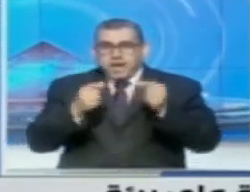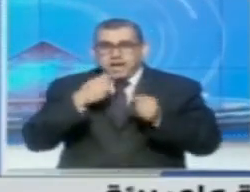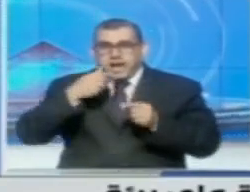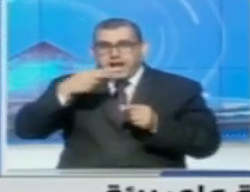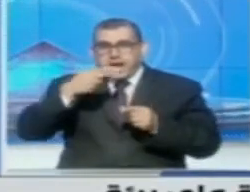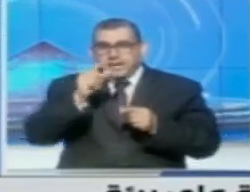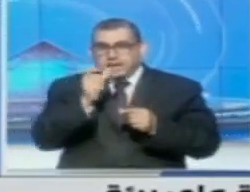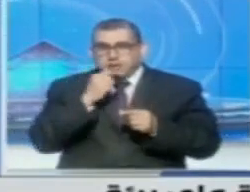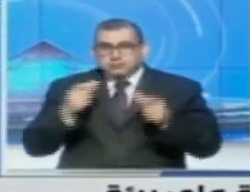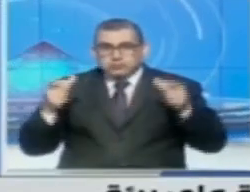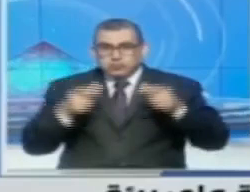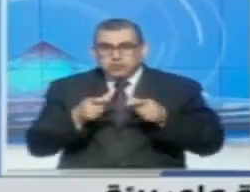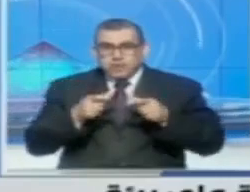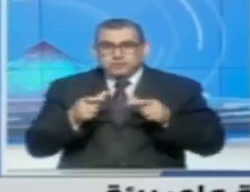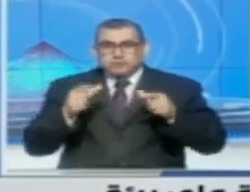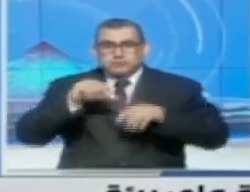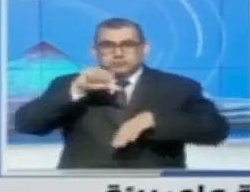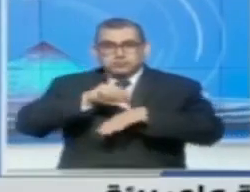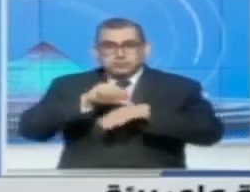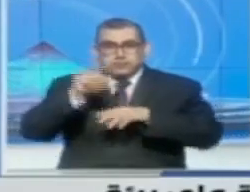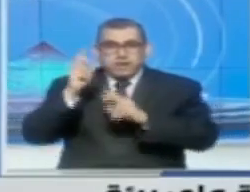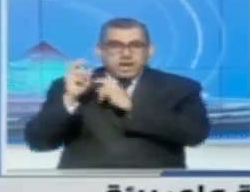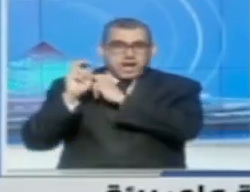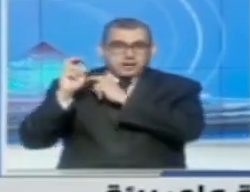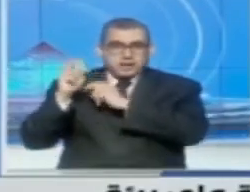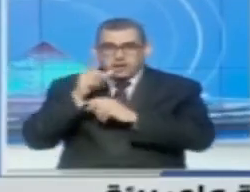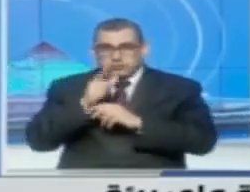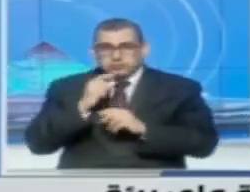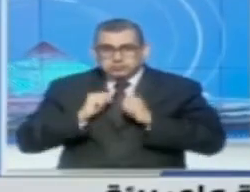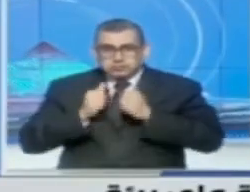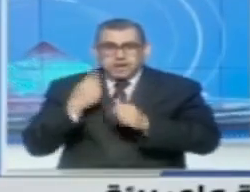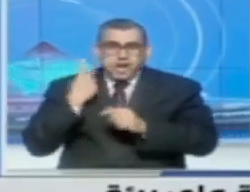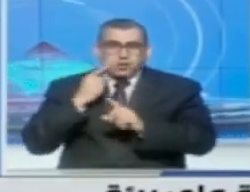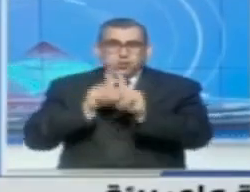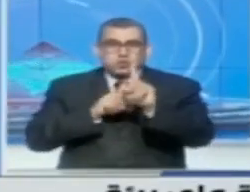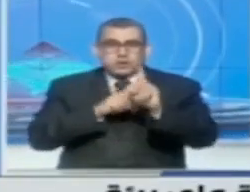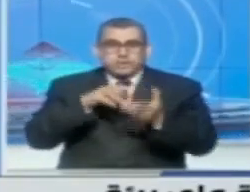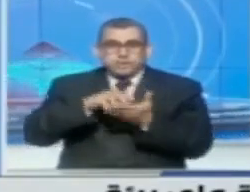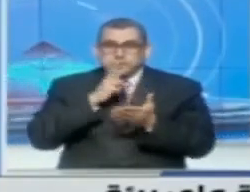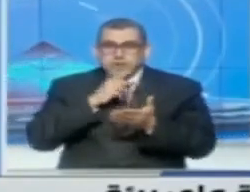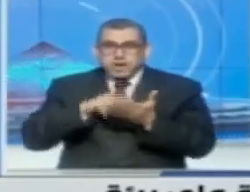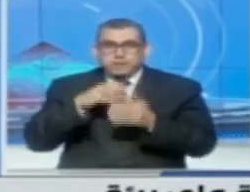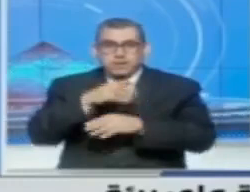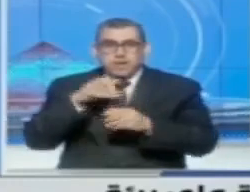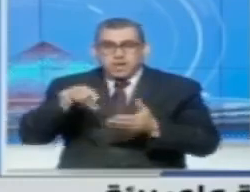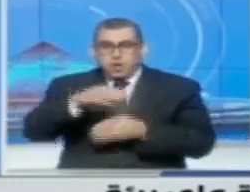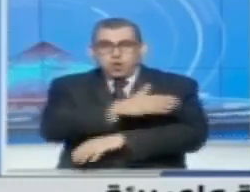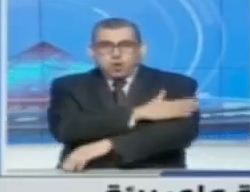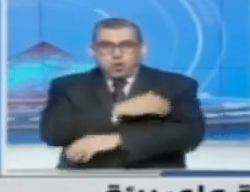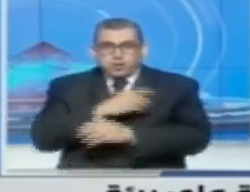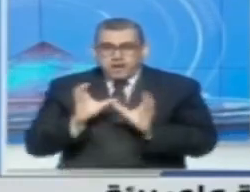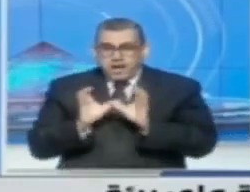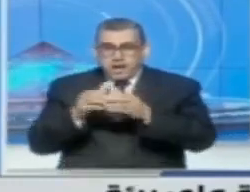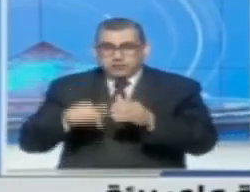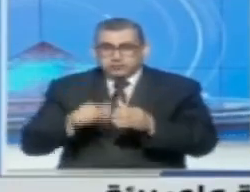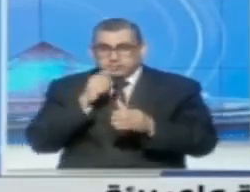جاء ذلك خلال مؤتمر عقد بمدينة الغردقة بحضور عدد من وزراء البيئة للدول الأعضاء بالهيئة.